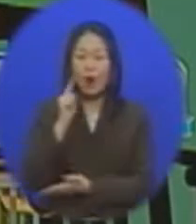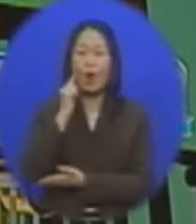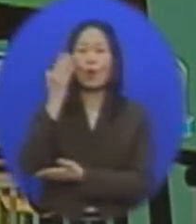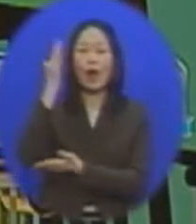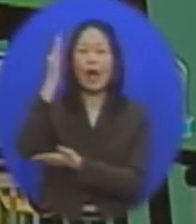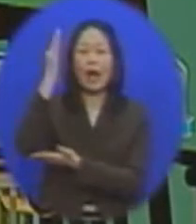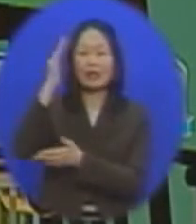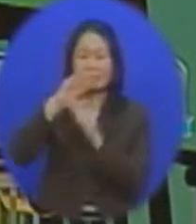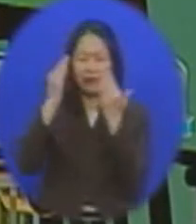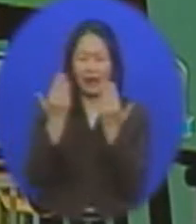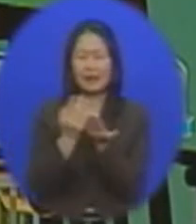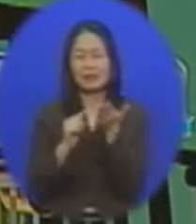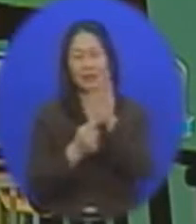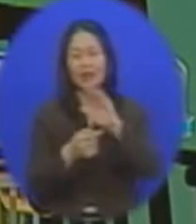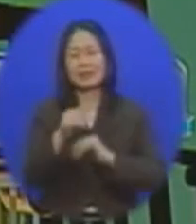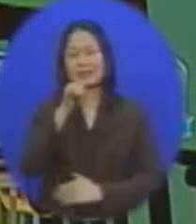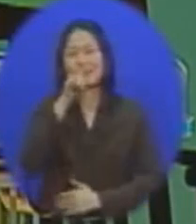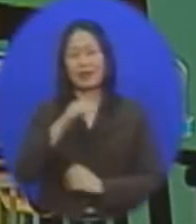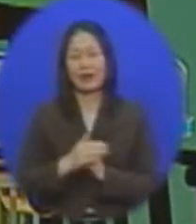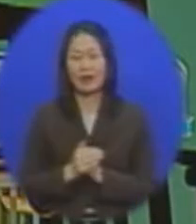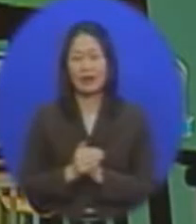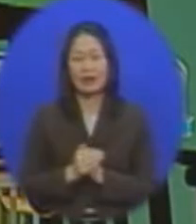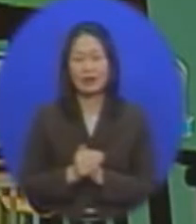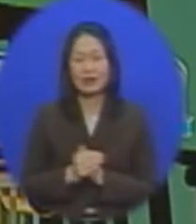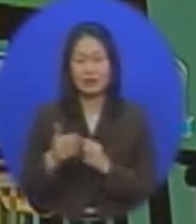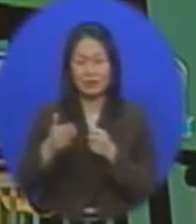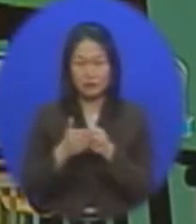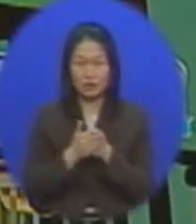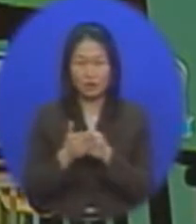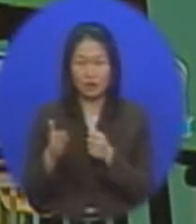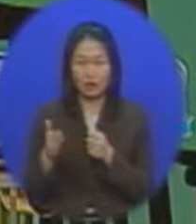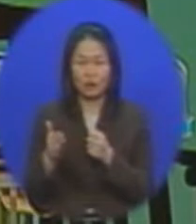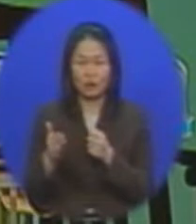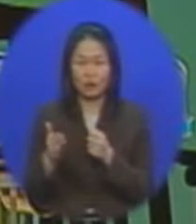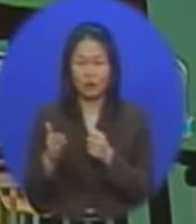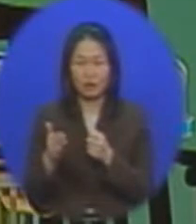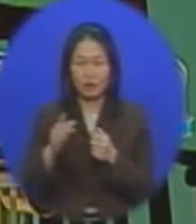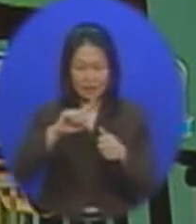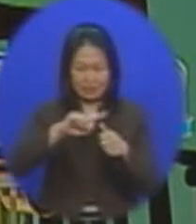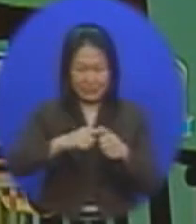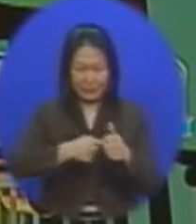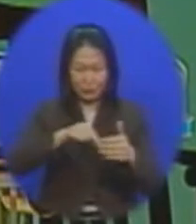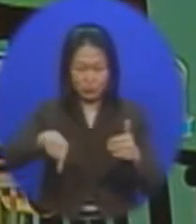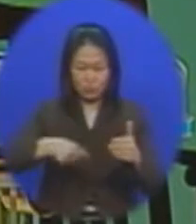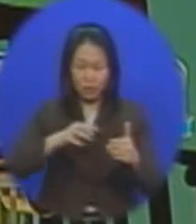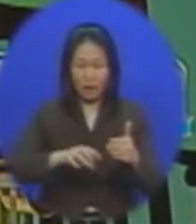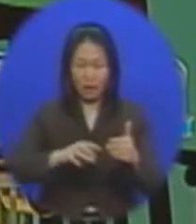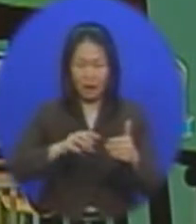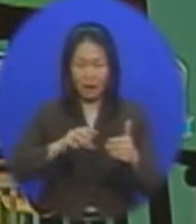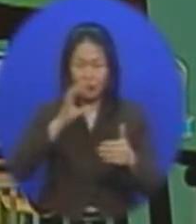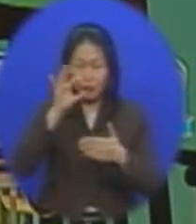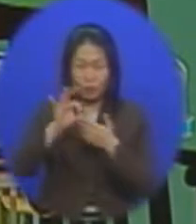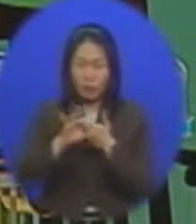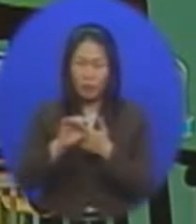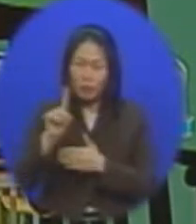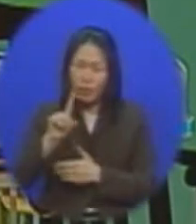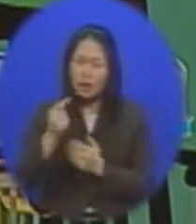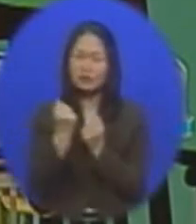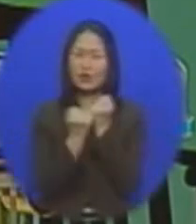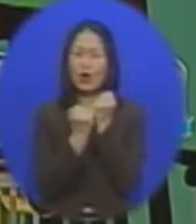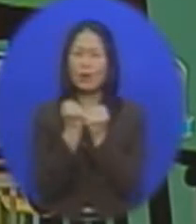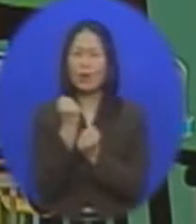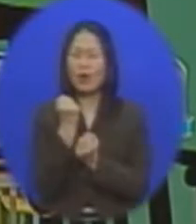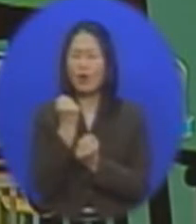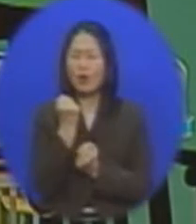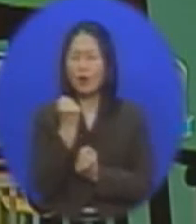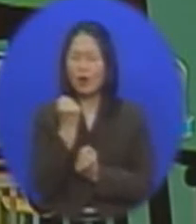다 드러나 있습니다 그래서 예 자연 속에 들어가 보면 뭐라고 설명할 수 없는